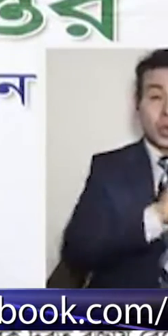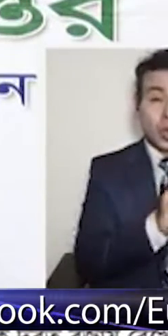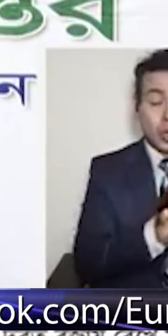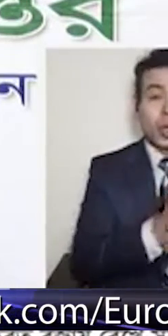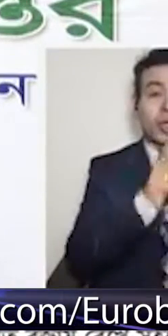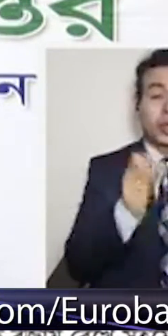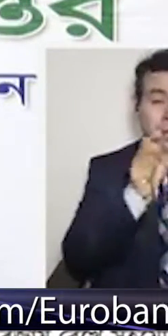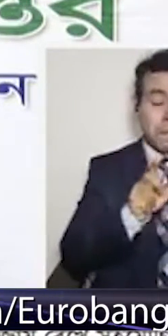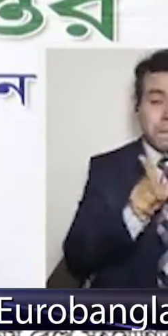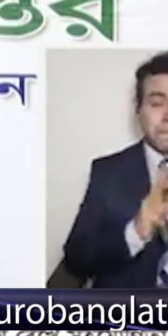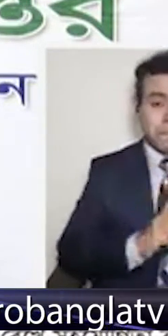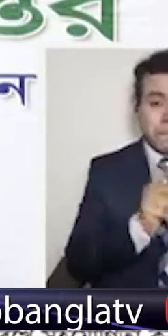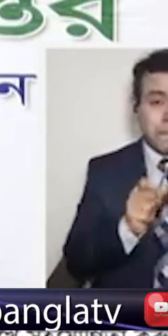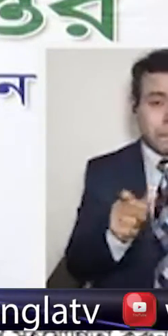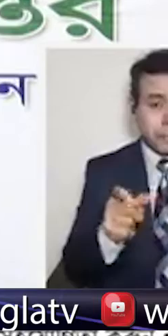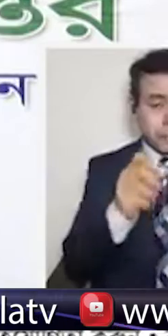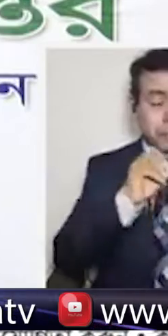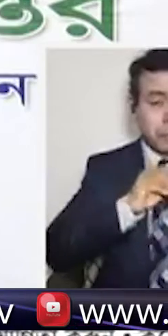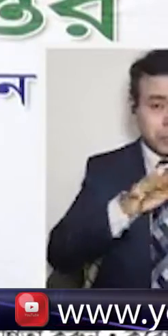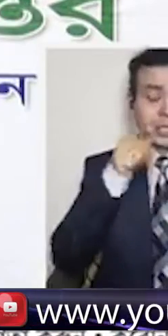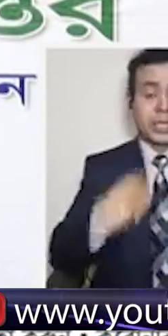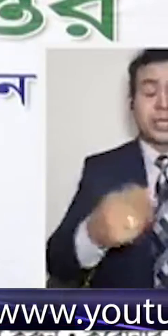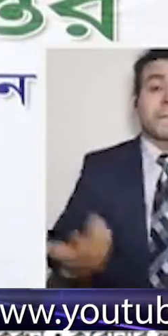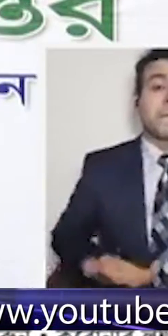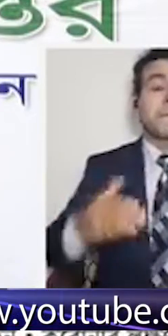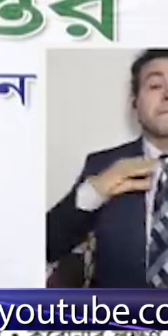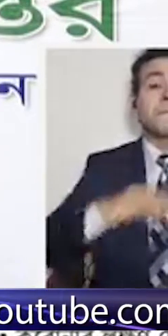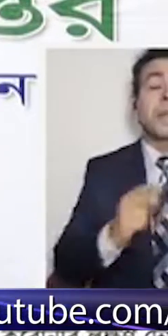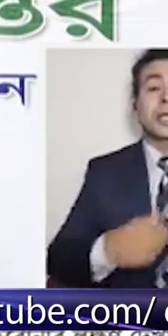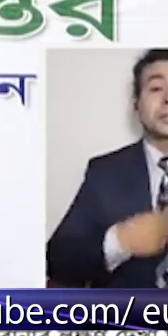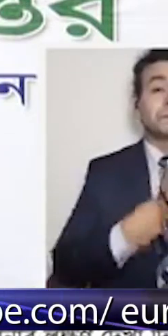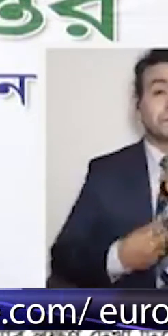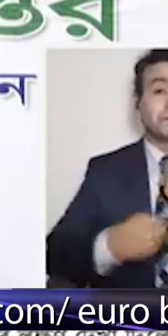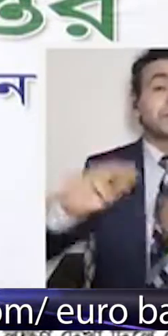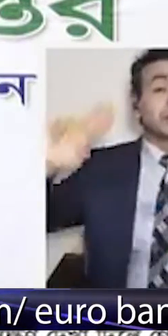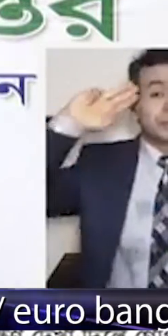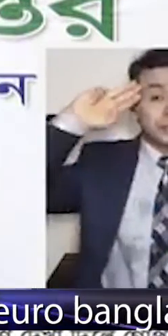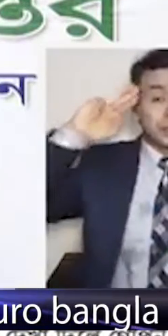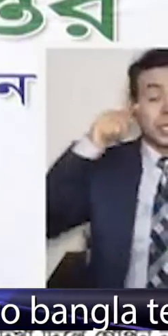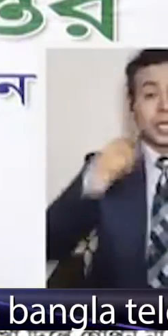অধিদপ্তরের অতিরিক্ত মহাপরিচালক নাসিমা সুলতানা নিয়মিত ব্রিফিং এ জানান, গত ঘন্টায়